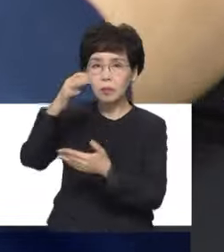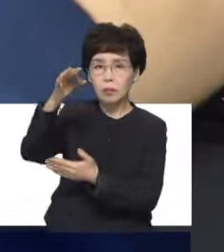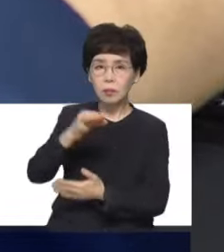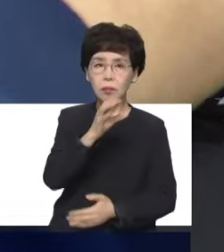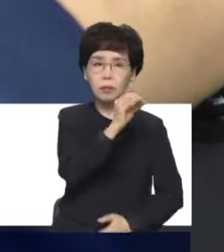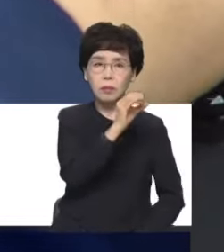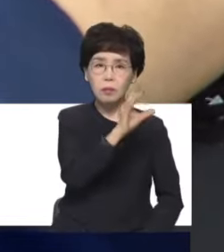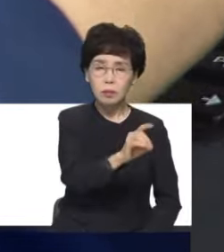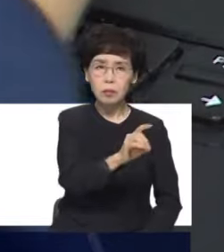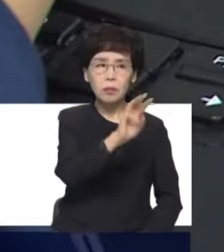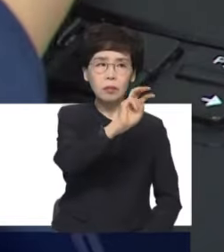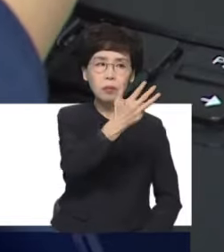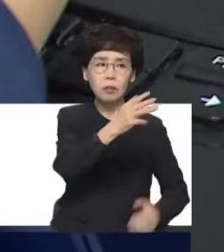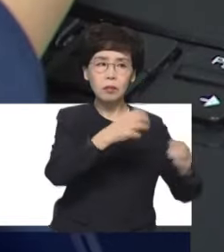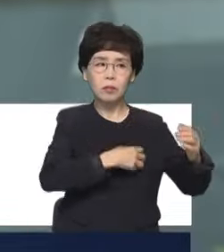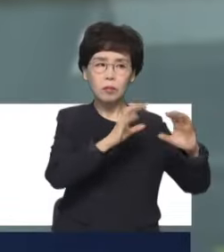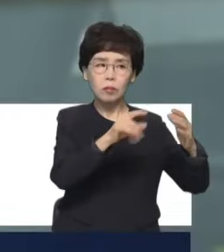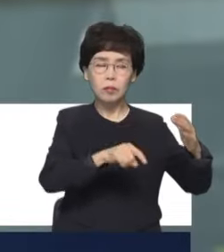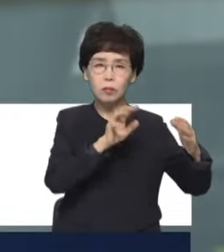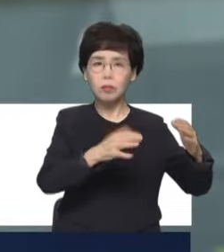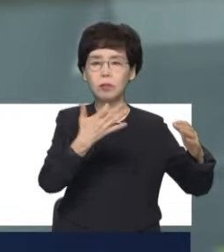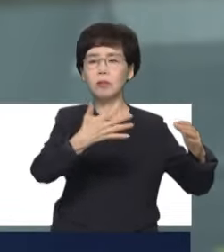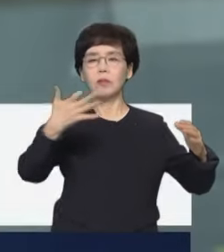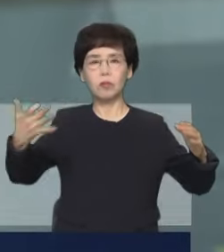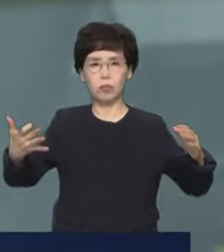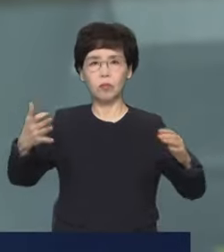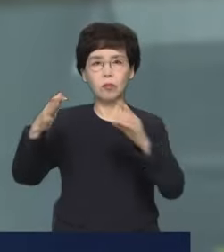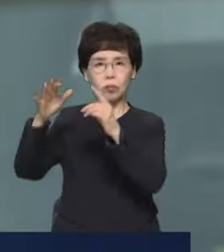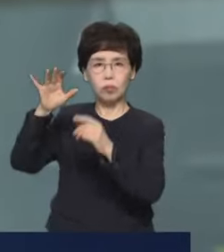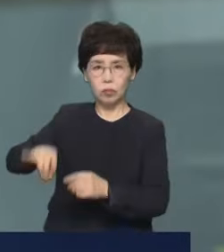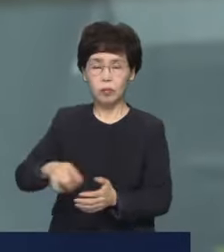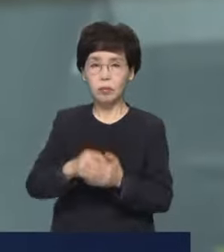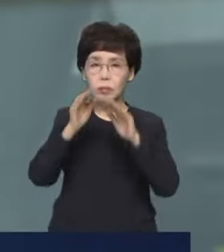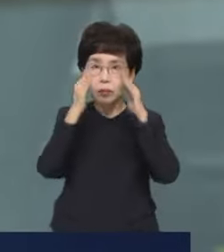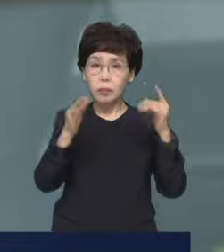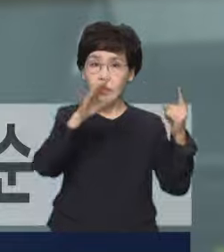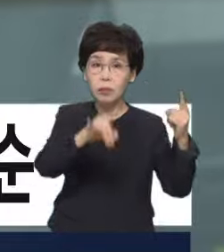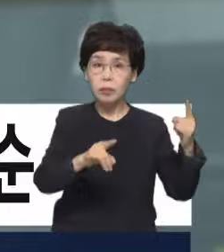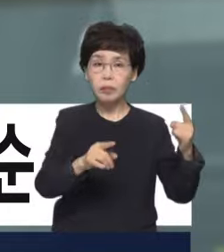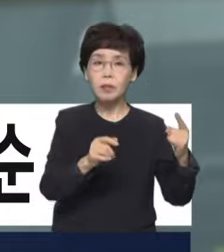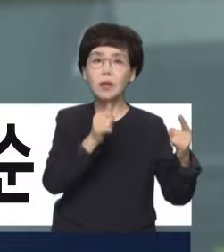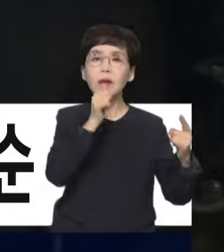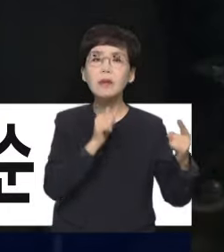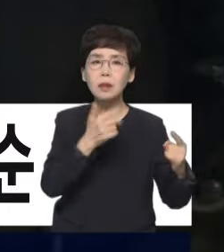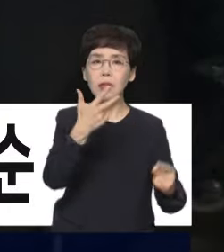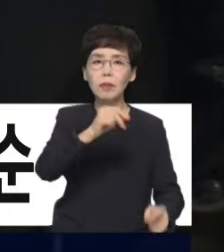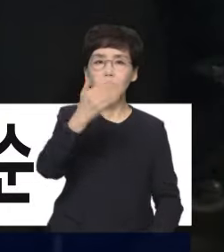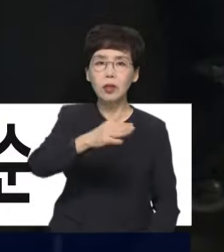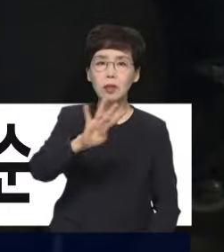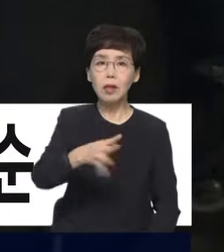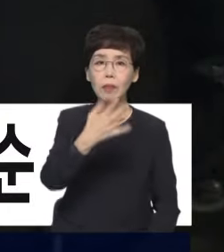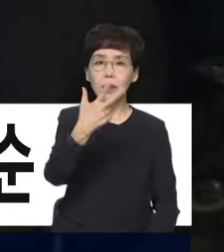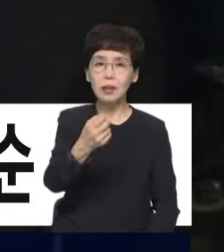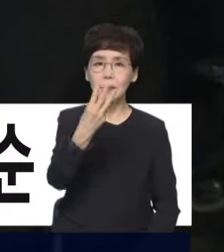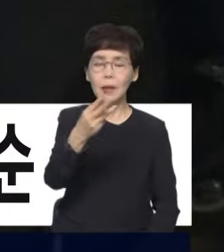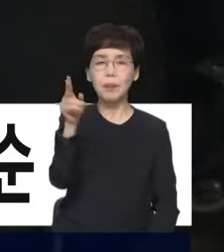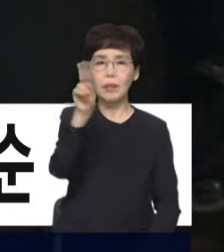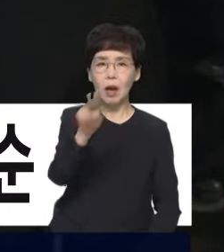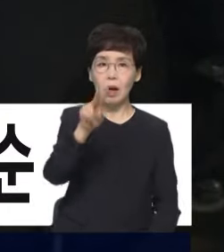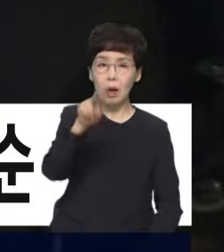oec 38개 회원국 중 19위를 기록했습니다 전체 유리는 아이슬란드로 7947 3